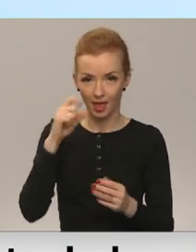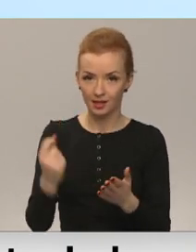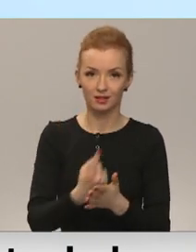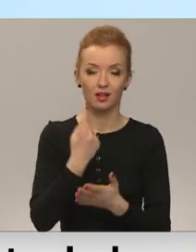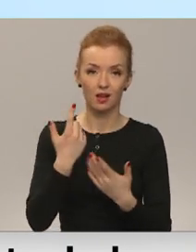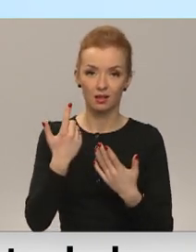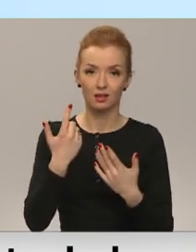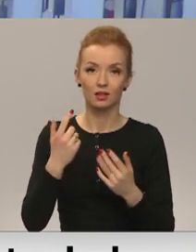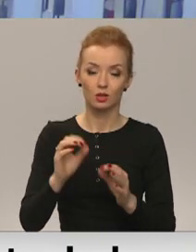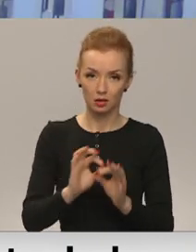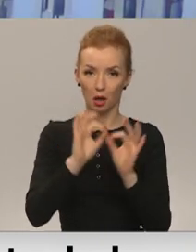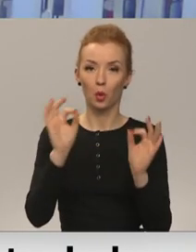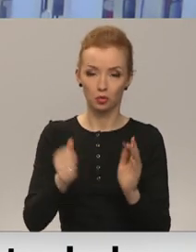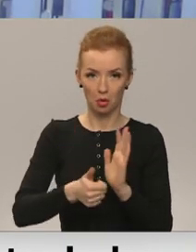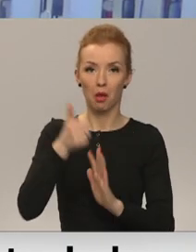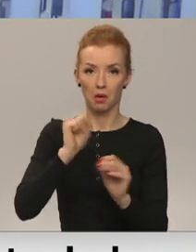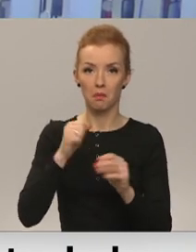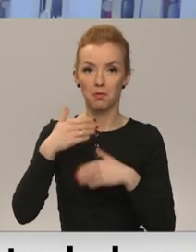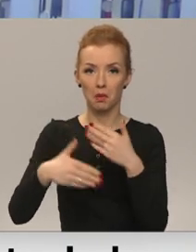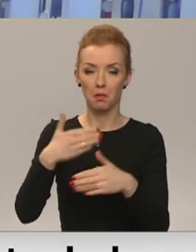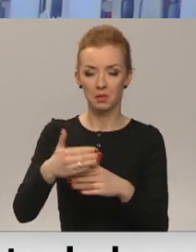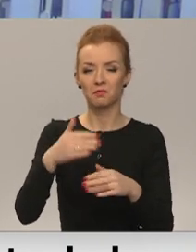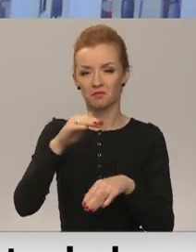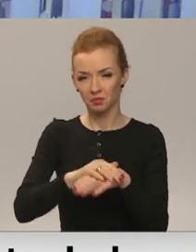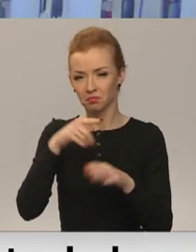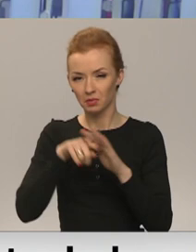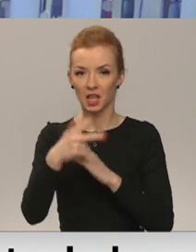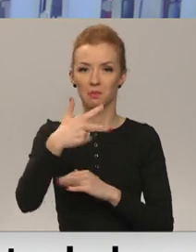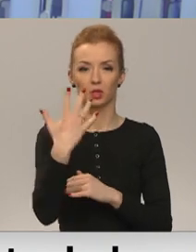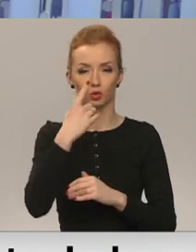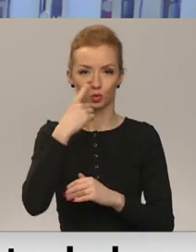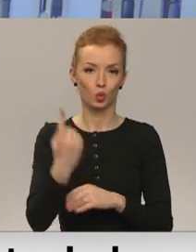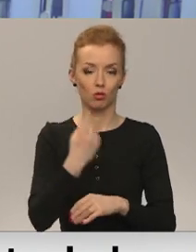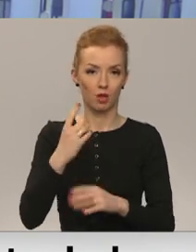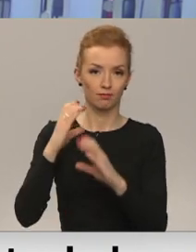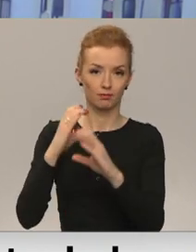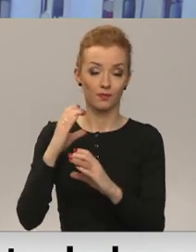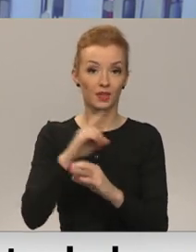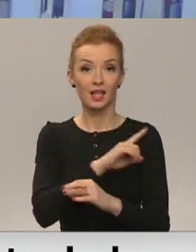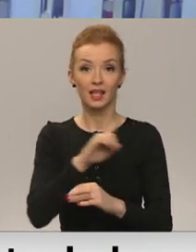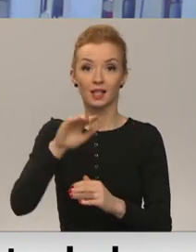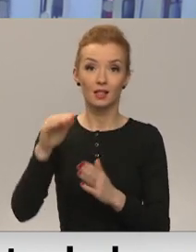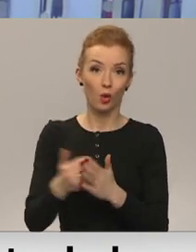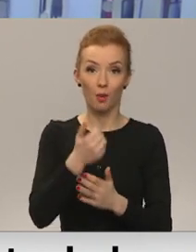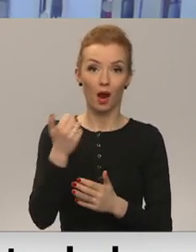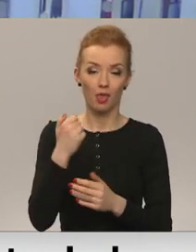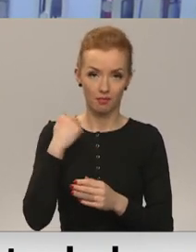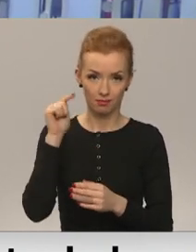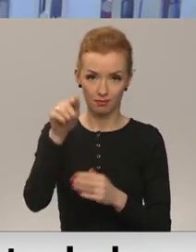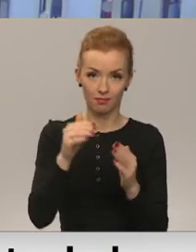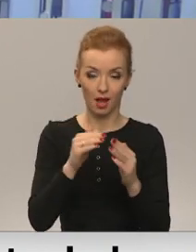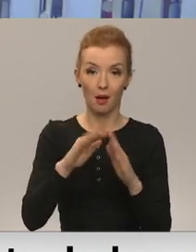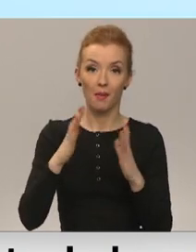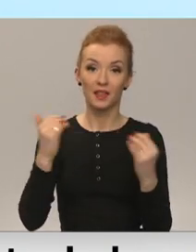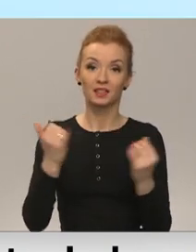Ir sākuši labāk strādāt. Domāju, būs 35 stundas. Domāju, ka līdz jaunajam gadam es būšu mājās, bet Ziemassvētkus